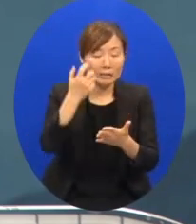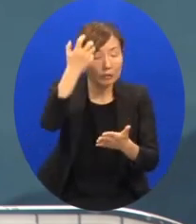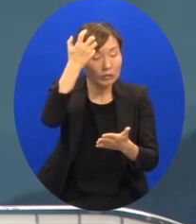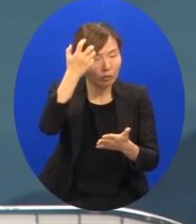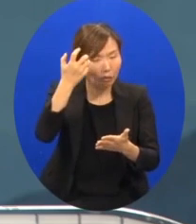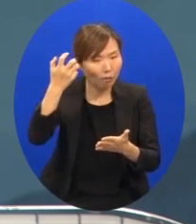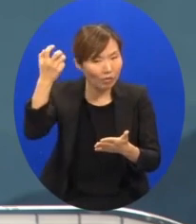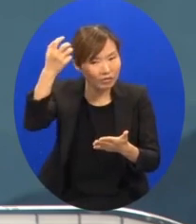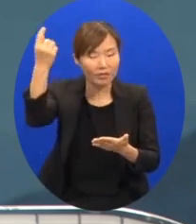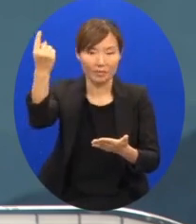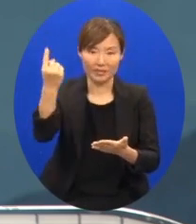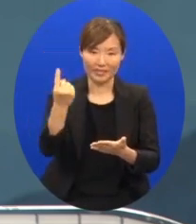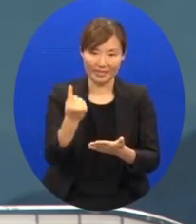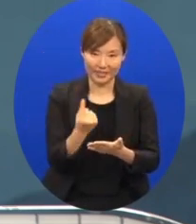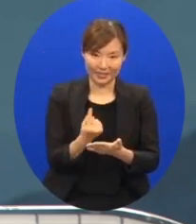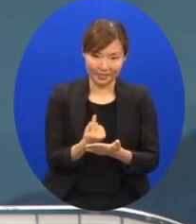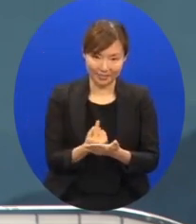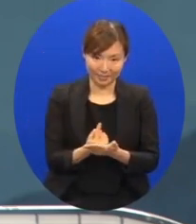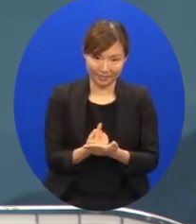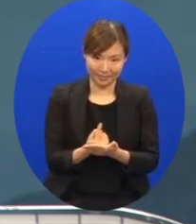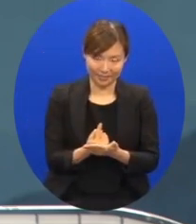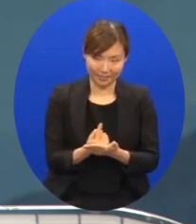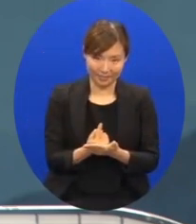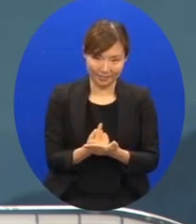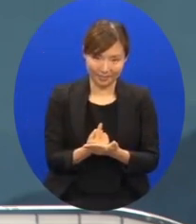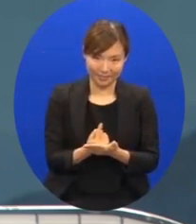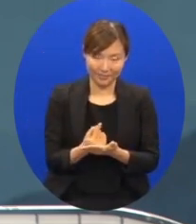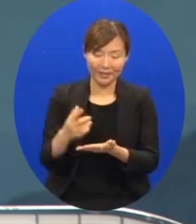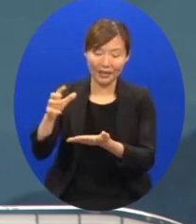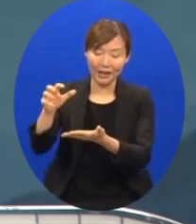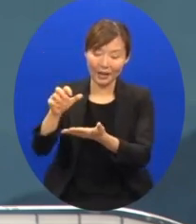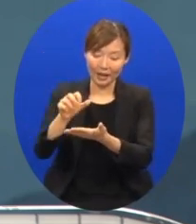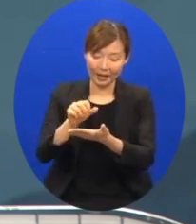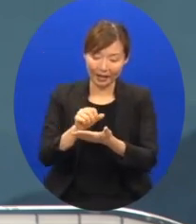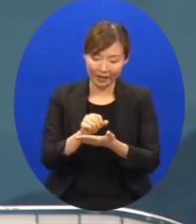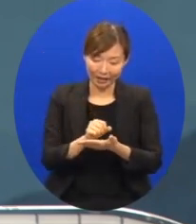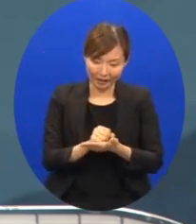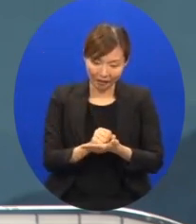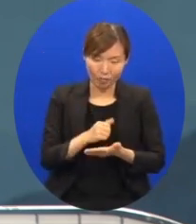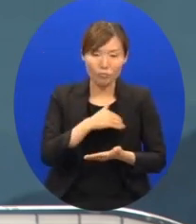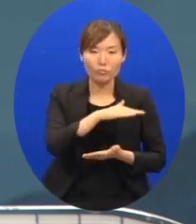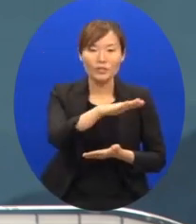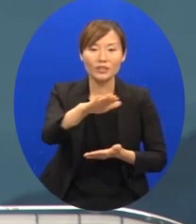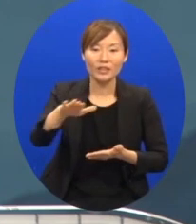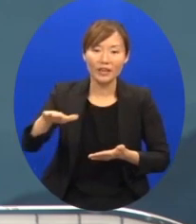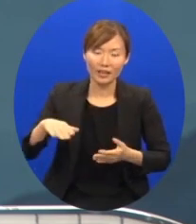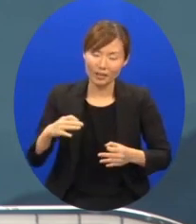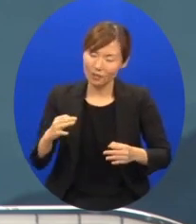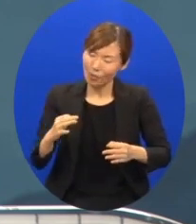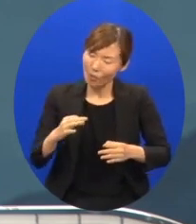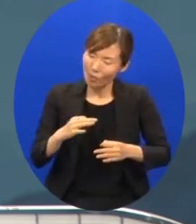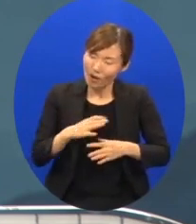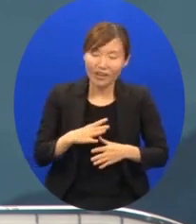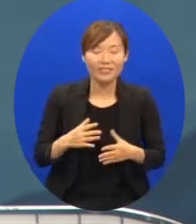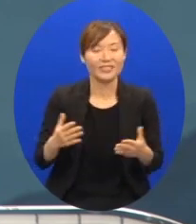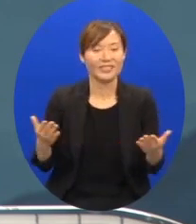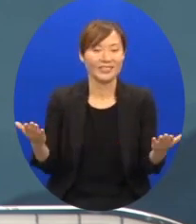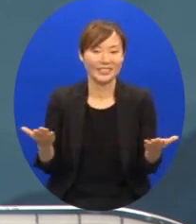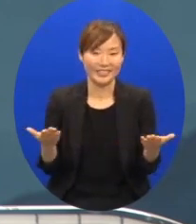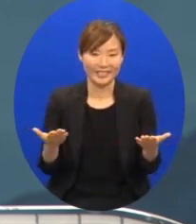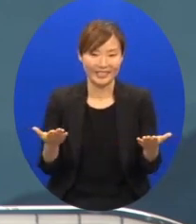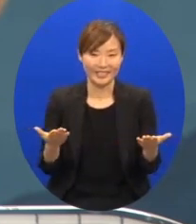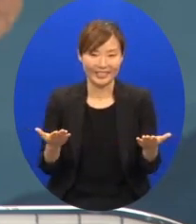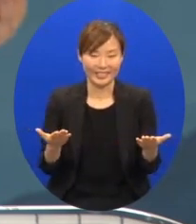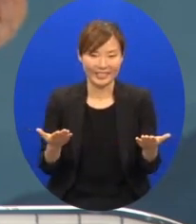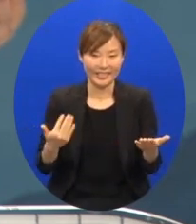받았습니다 그게 우리에게 가장 놀랍고 또 중요한 것입니다 우리의 학식이 나 또는